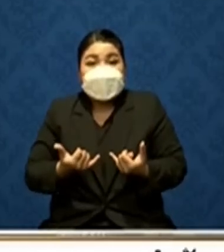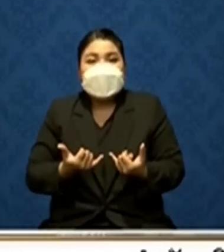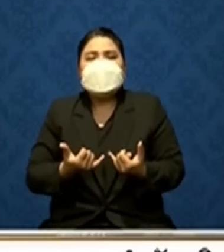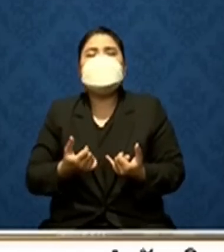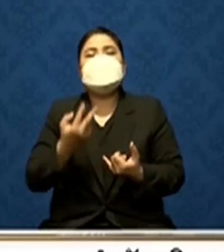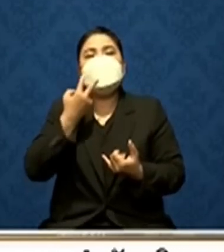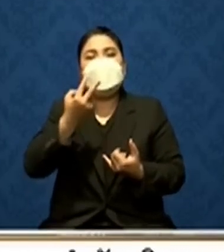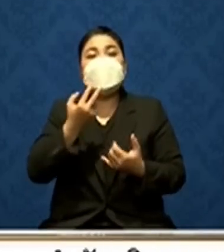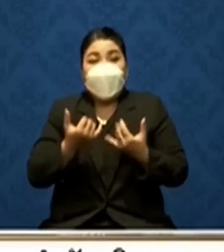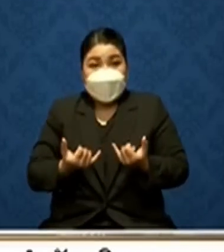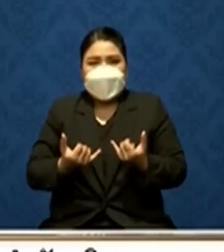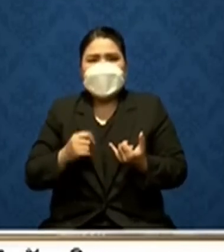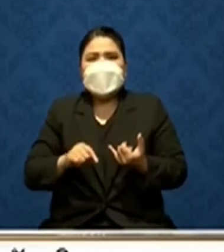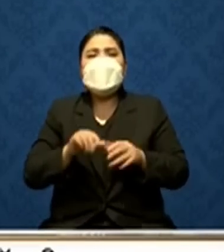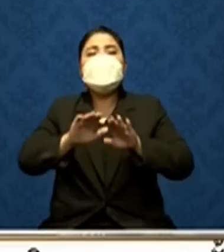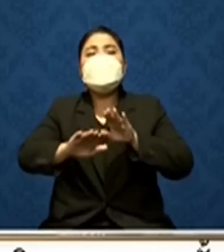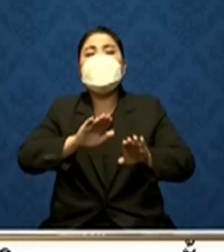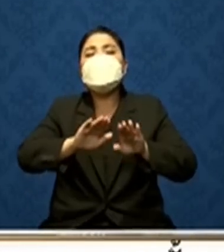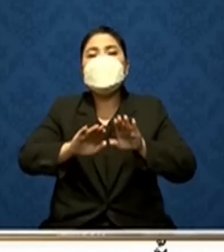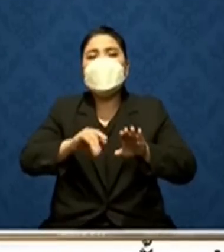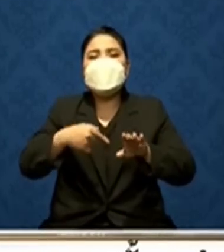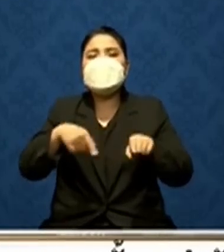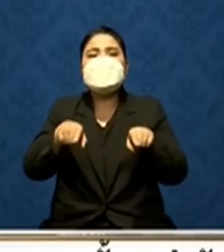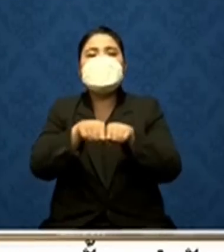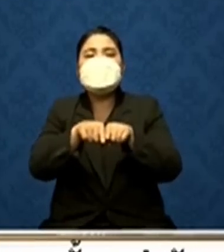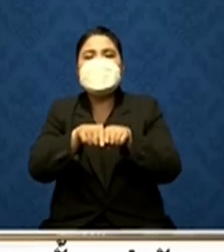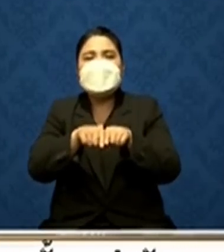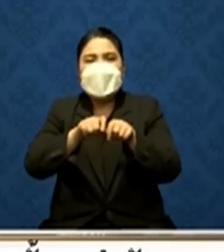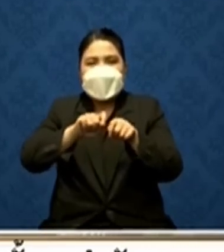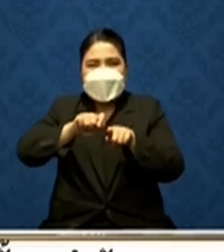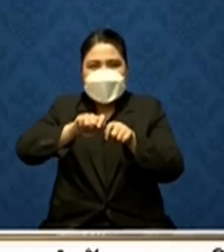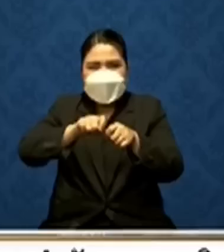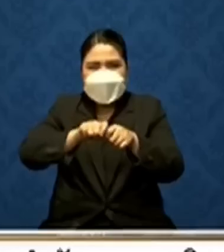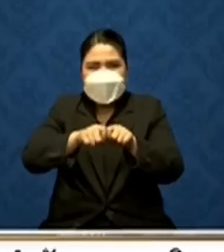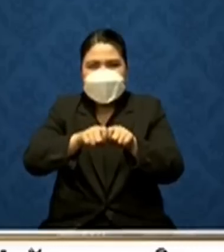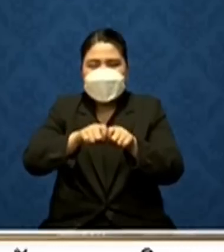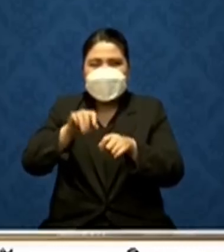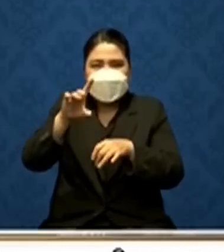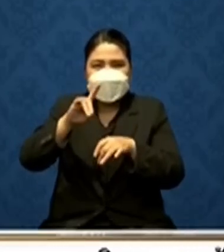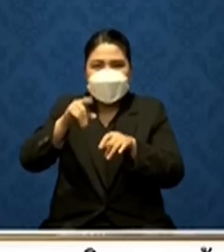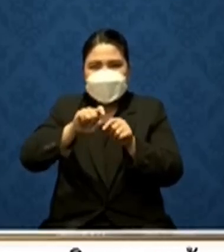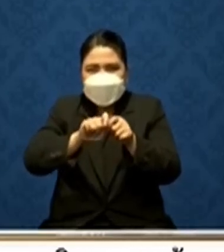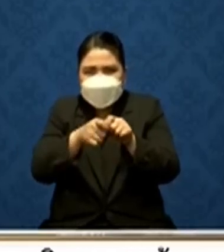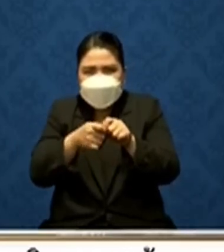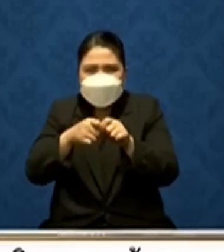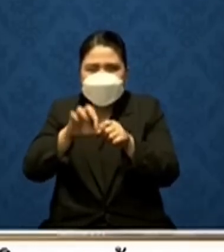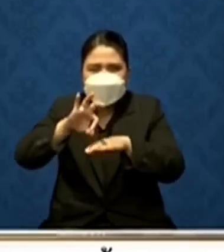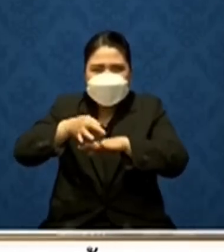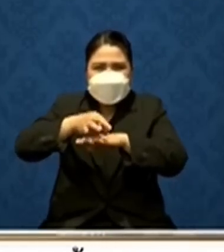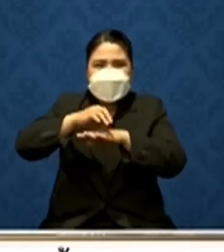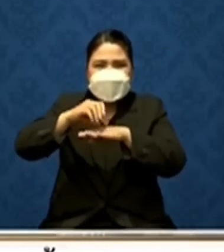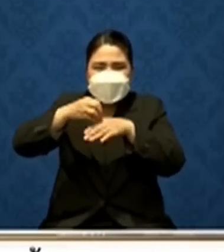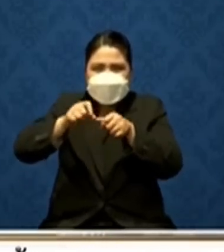เปรียบเสมือนก็เป็นเห็บเหาเฮ้อออร 10อยู่